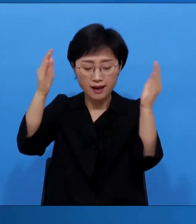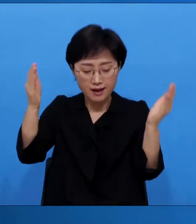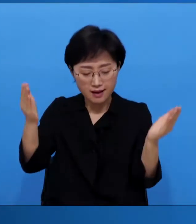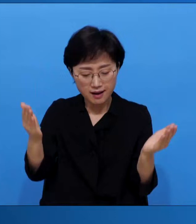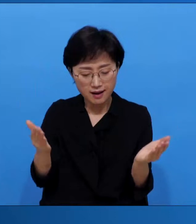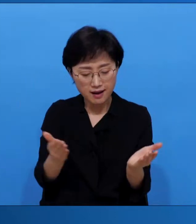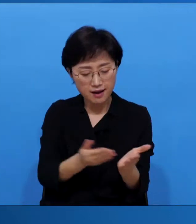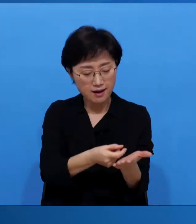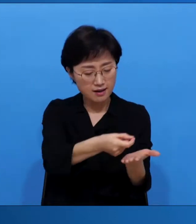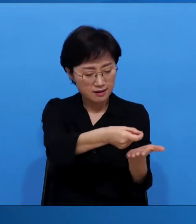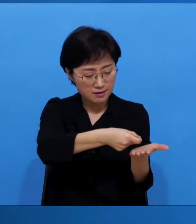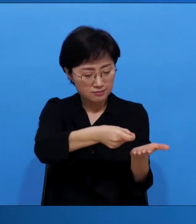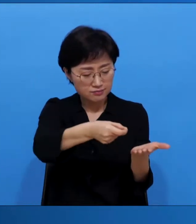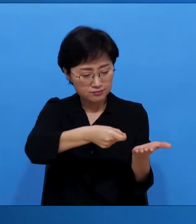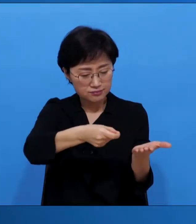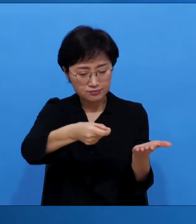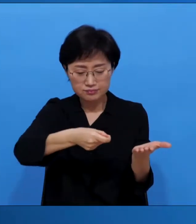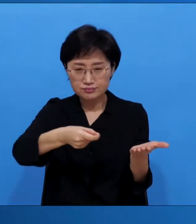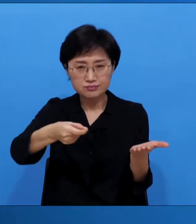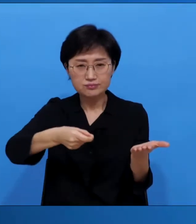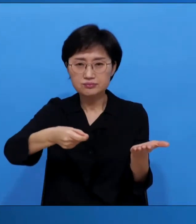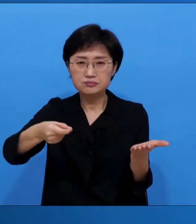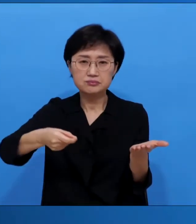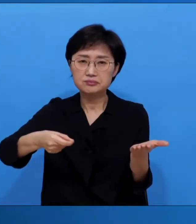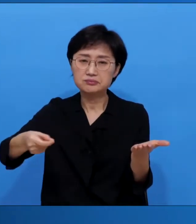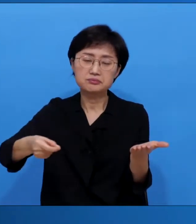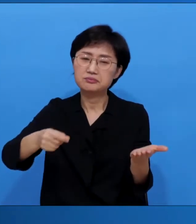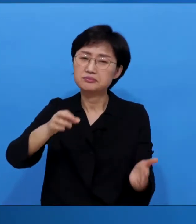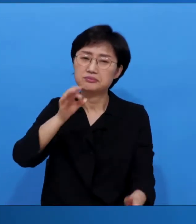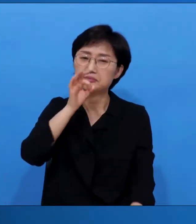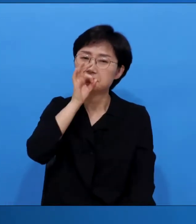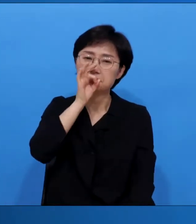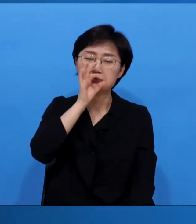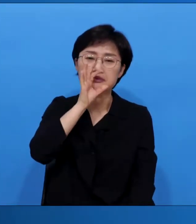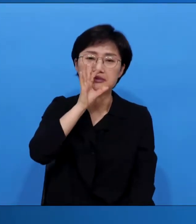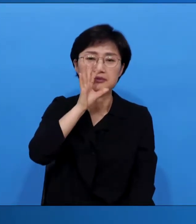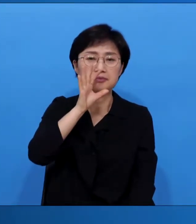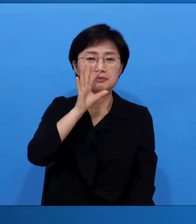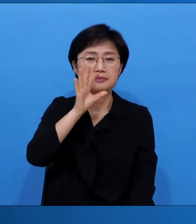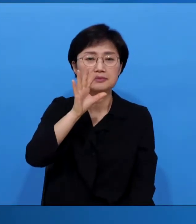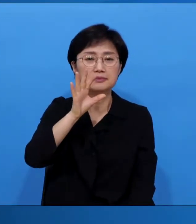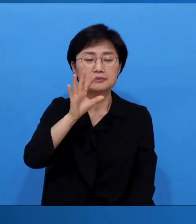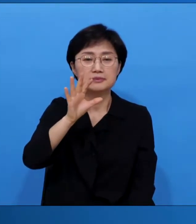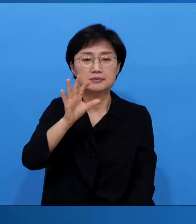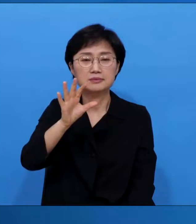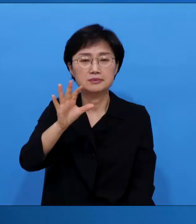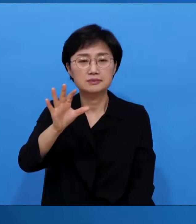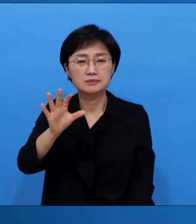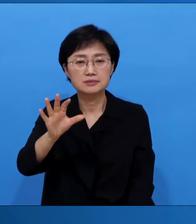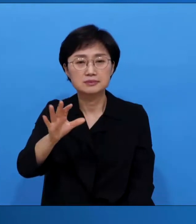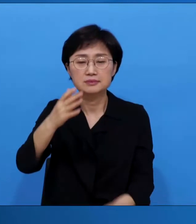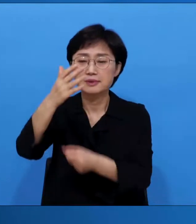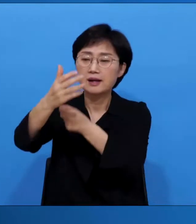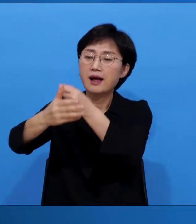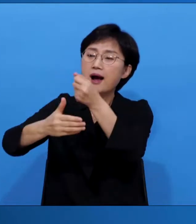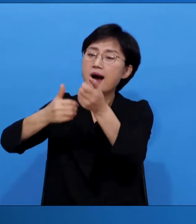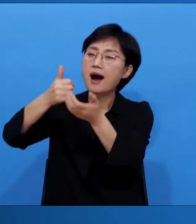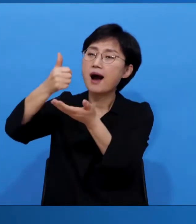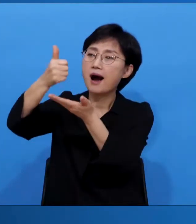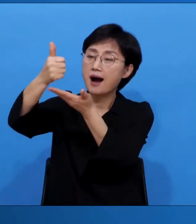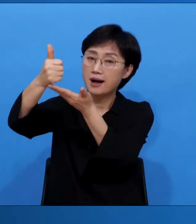하나님의 사랑 다기로 갈 수 없겠네.